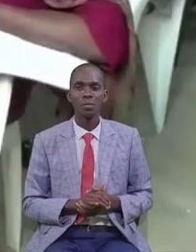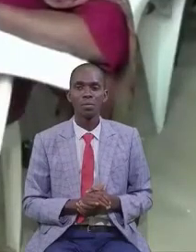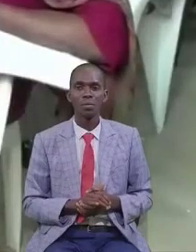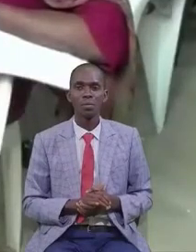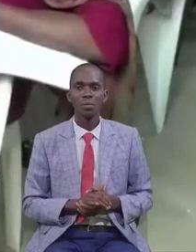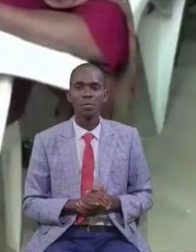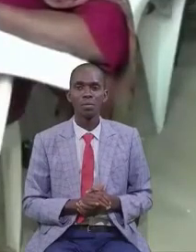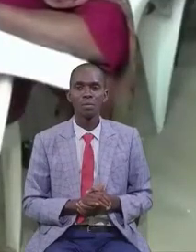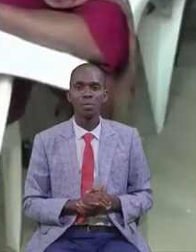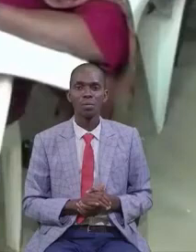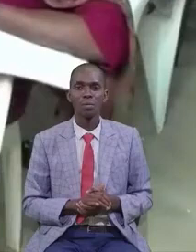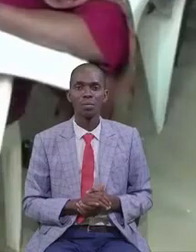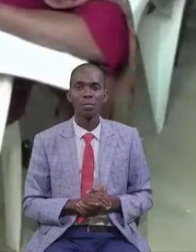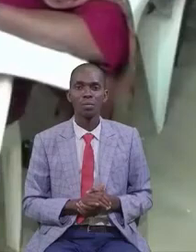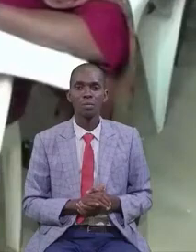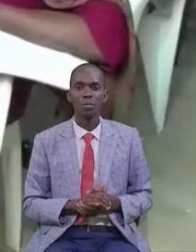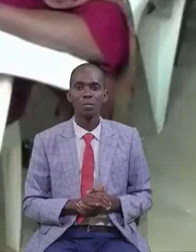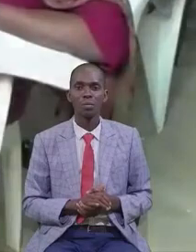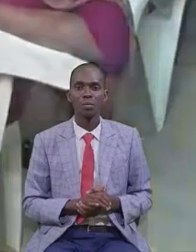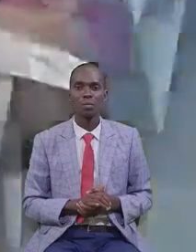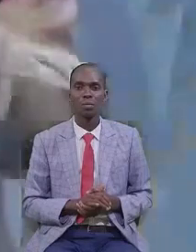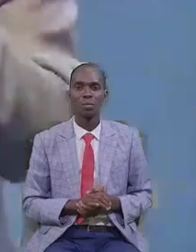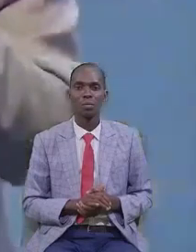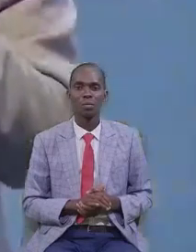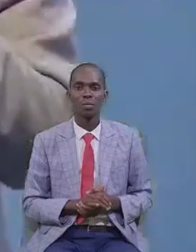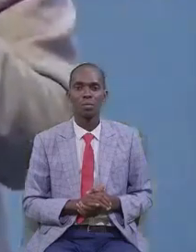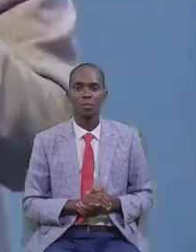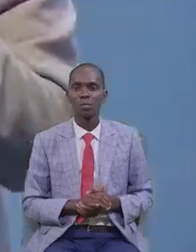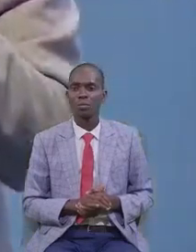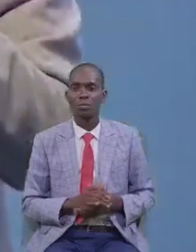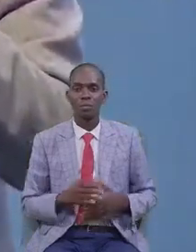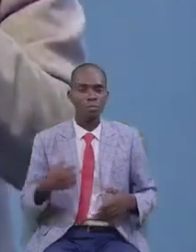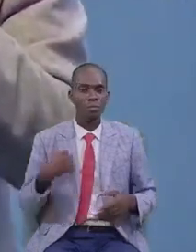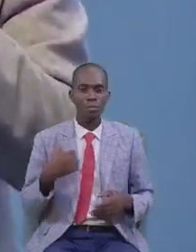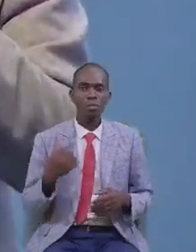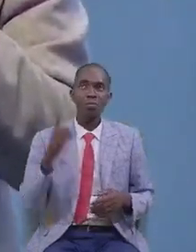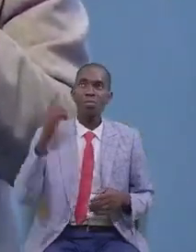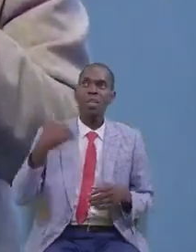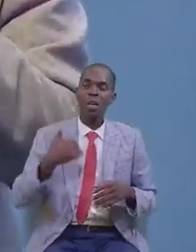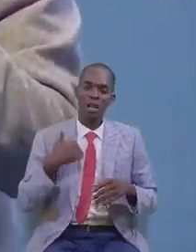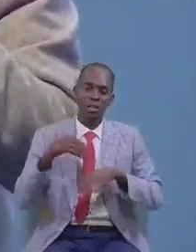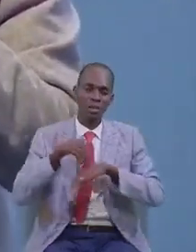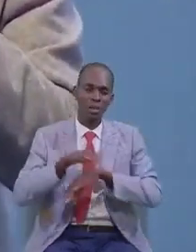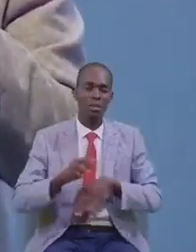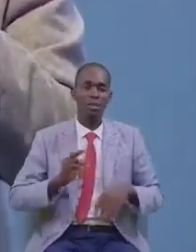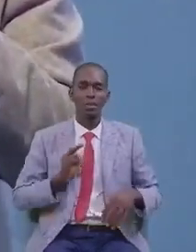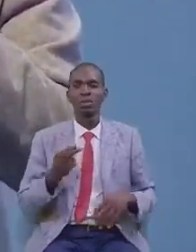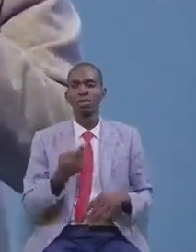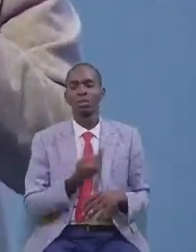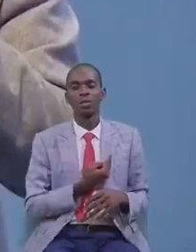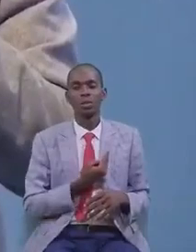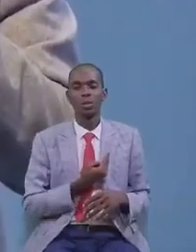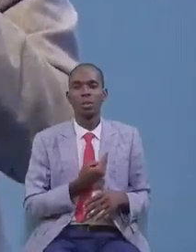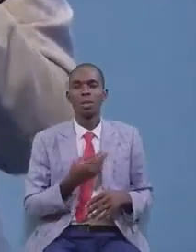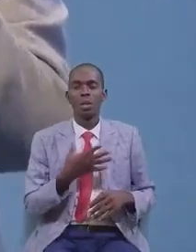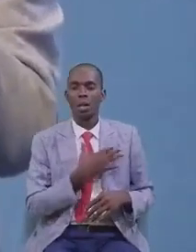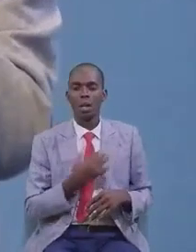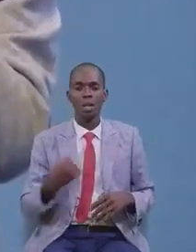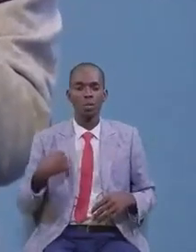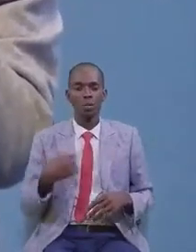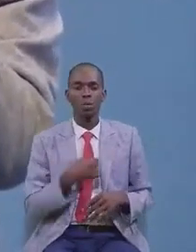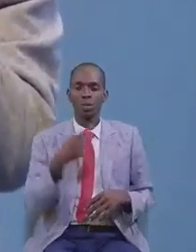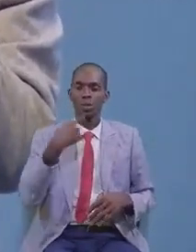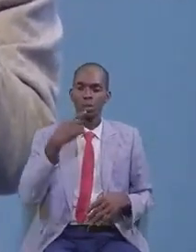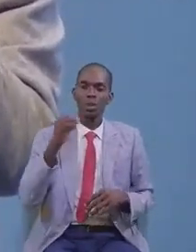మనం కూడా అవును అనగలిగితే గట్టిగా ఆమేన్ అని చెప్దాం. When he has commissioned us, ఆయన మనకు ఆజ్ఞ ఇచ్చినప్పుడు, and we say yes to